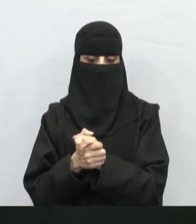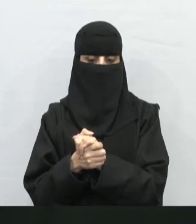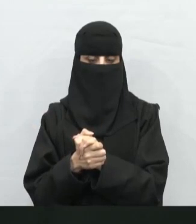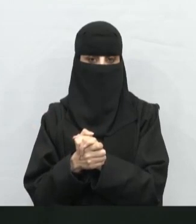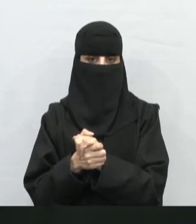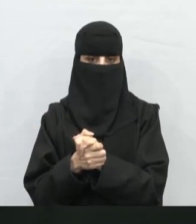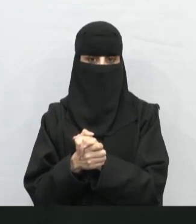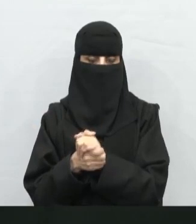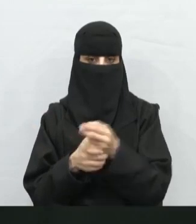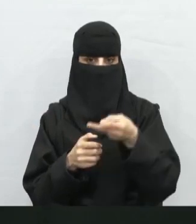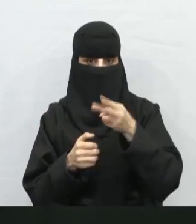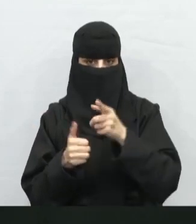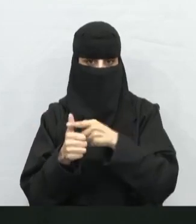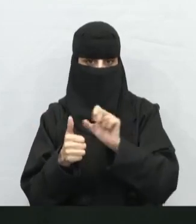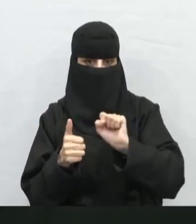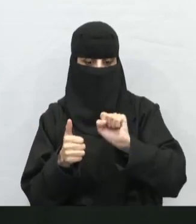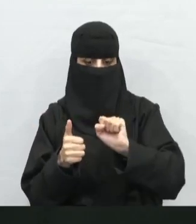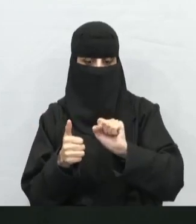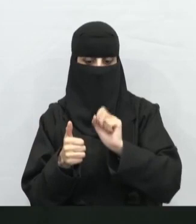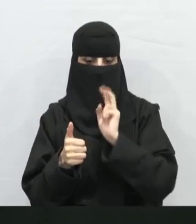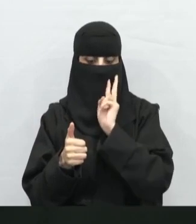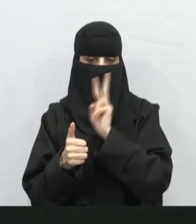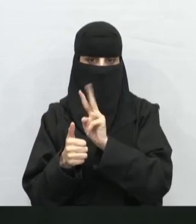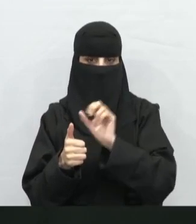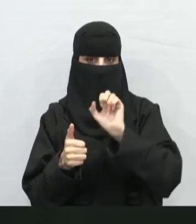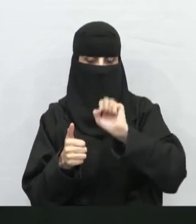ننطقها الان بتنوين الفتح صالحا